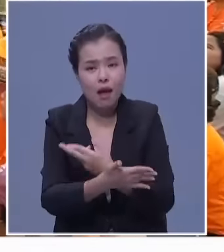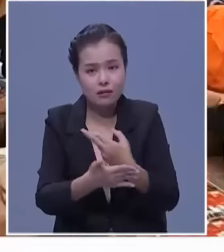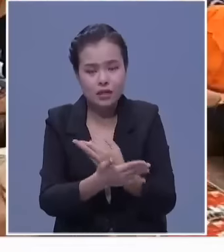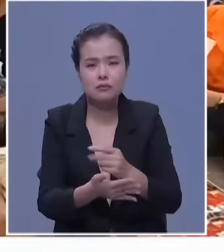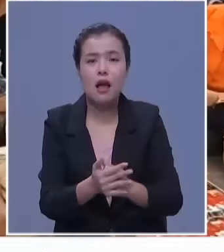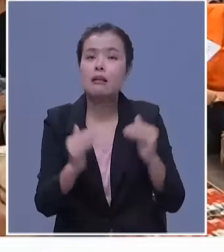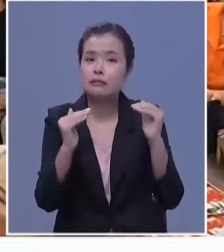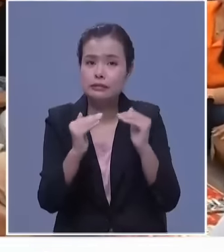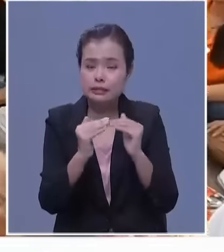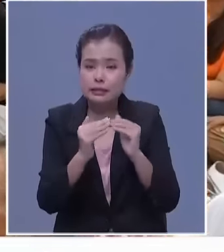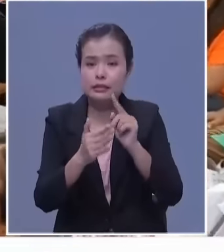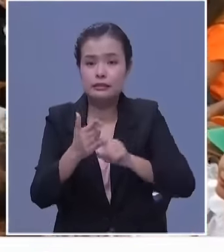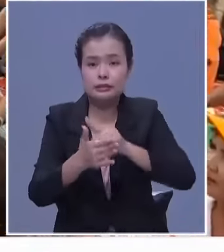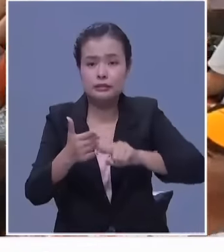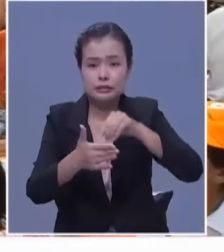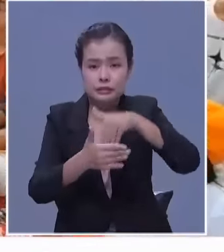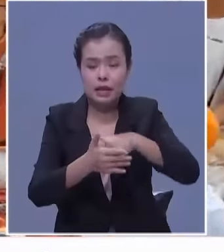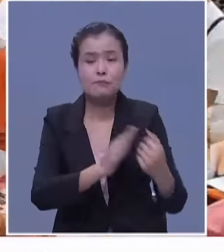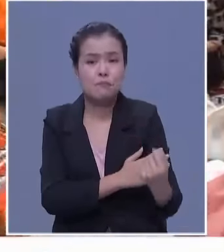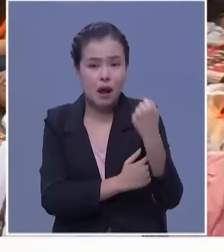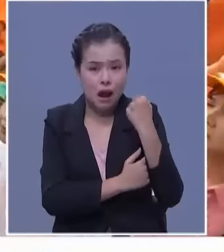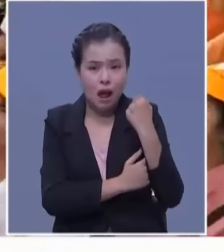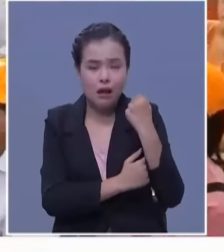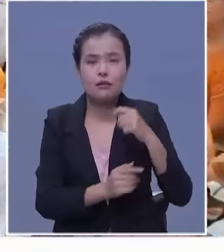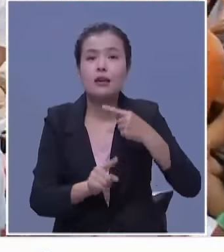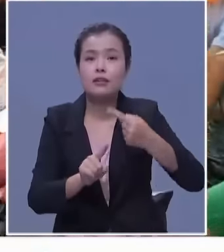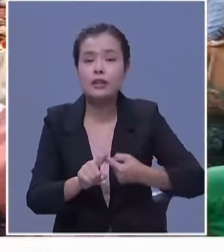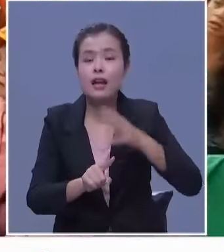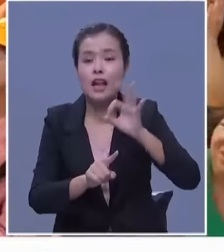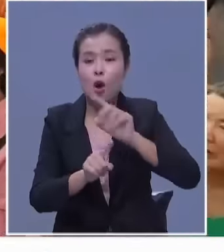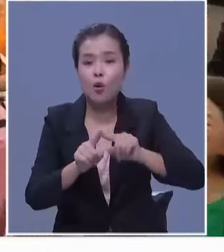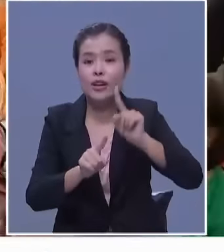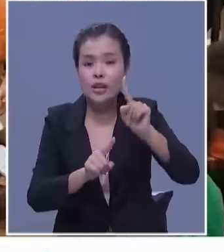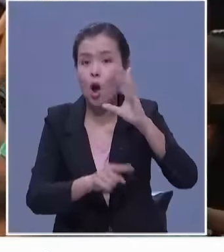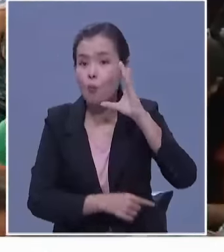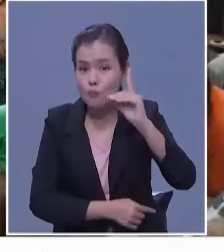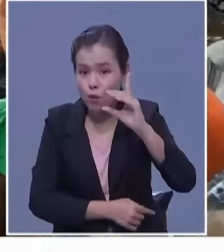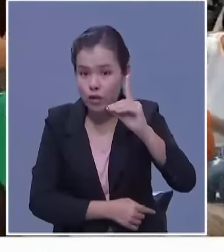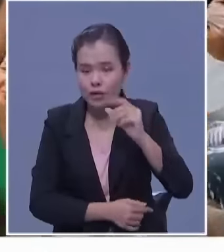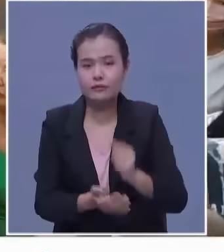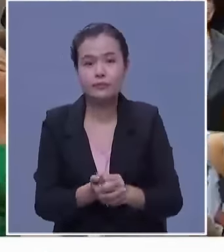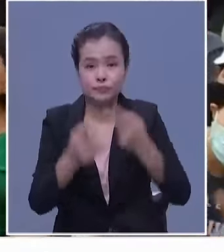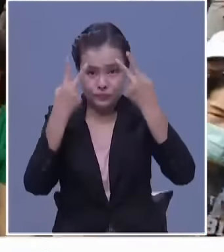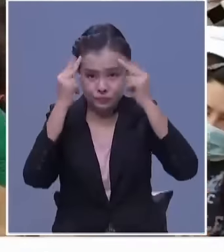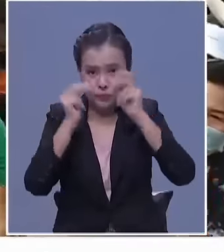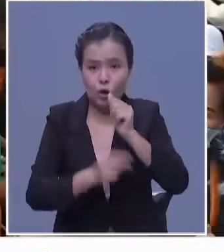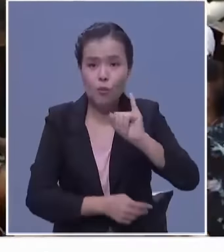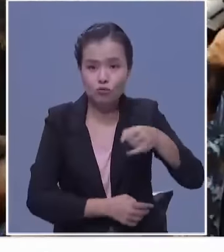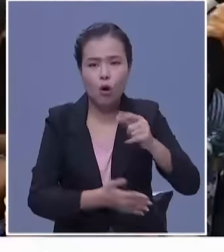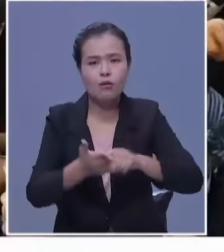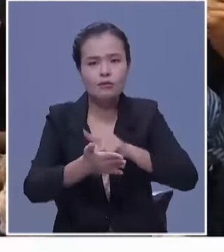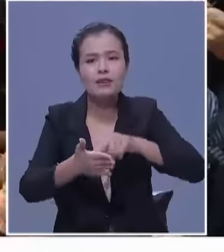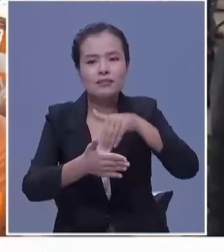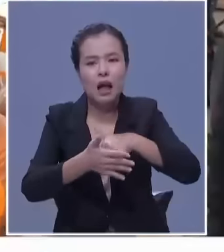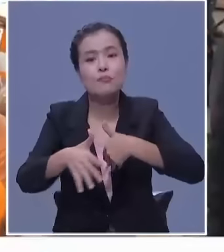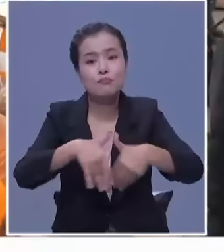มาใช้สิทธิ์ใช้เสียงใช้พลังของตัวเองกันในวันที่ 1ก็คือพรุ่งนี้ให้ได้มากที่สุดเพื่อให้ได้นายกอบจที่มาจากการเลือกตั้ง